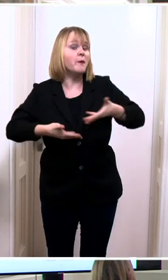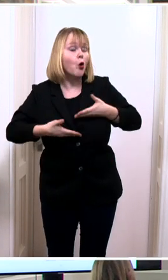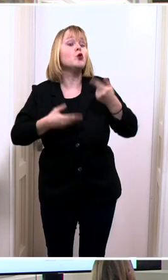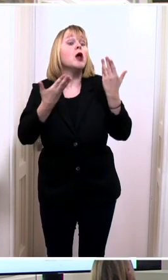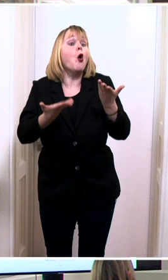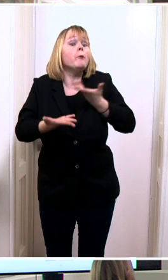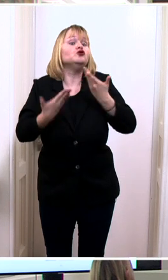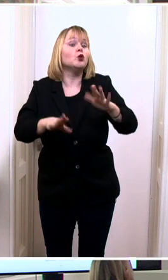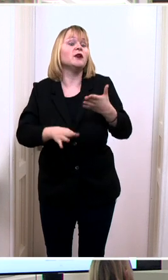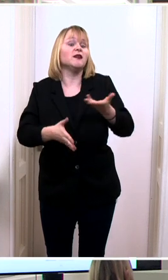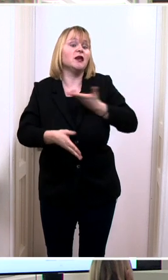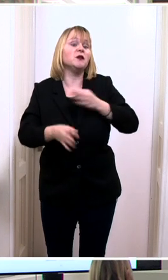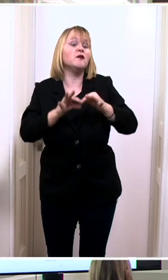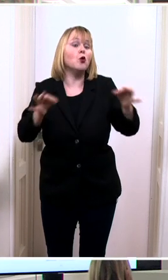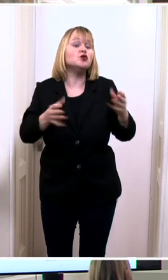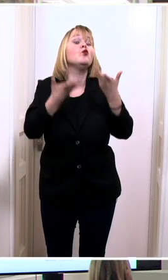überhaupt betroffen wären.